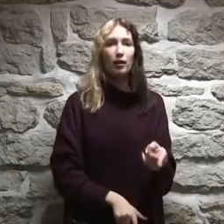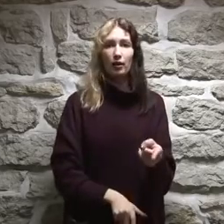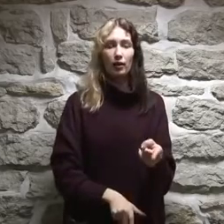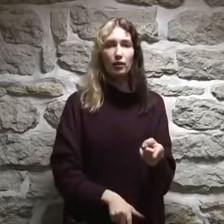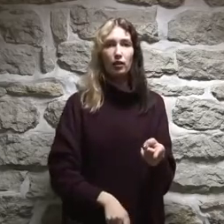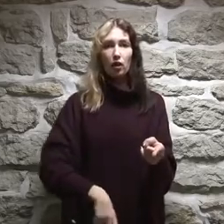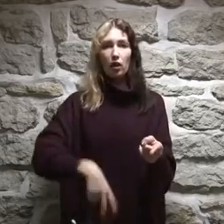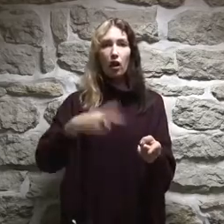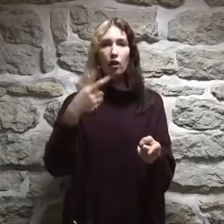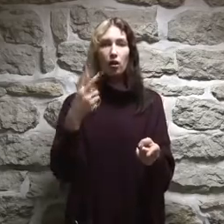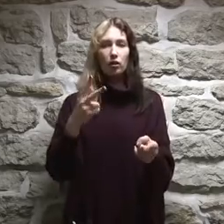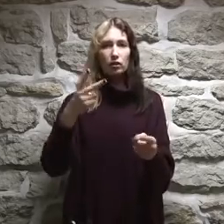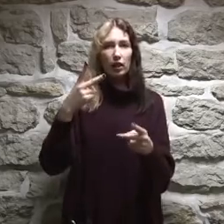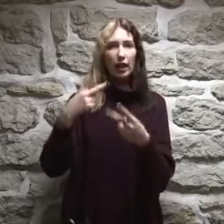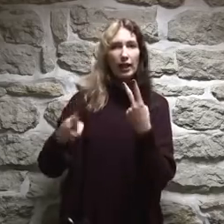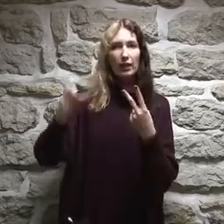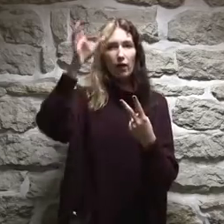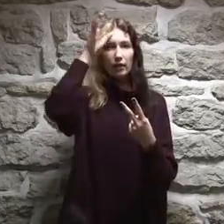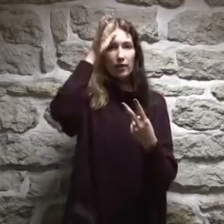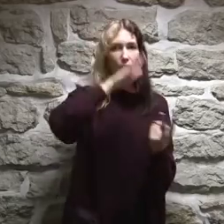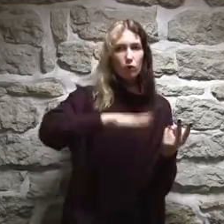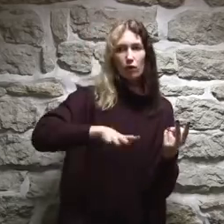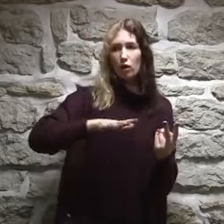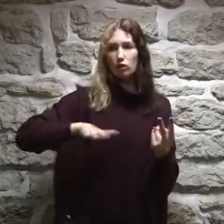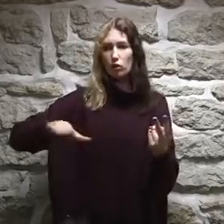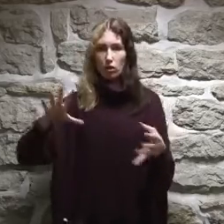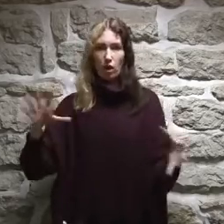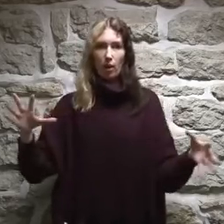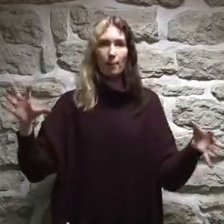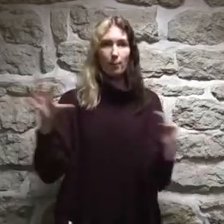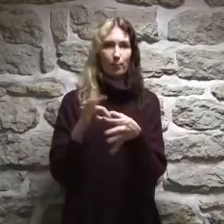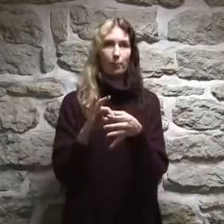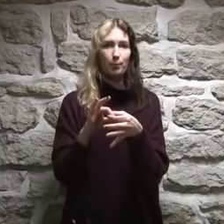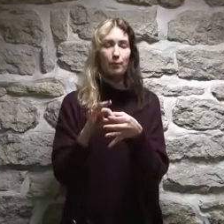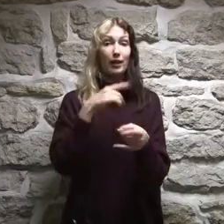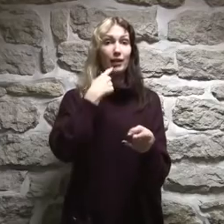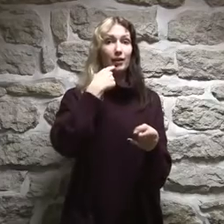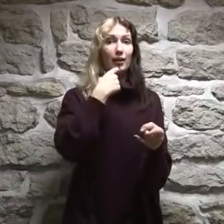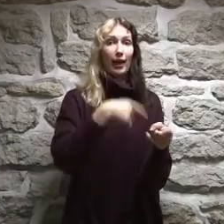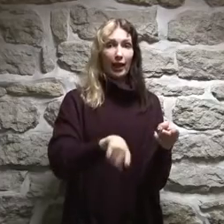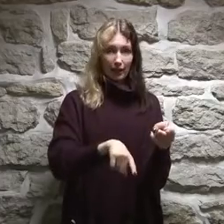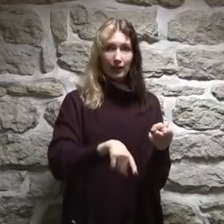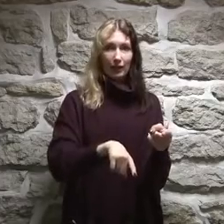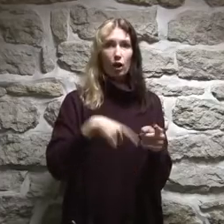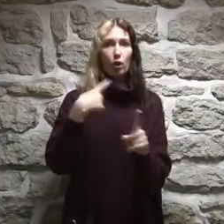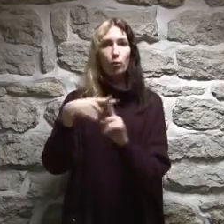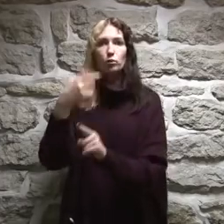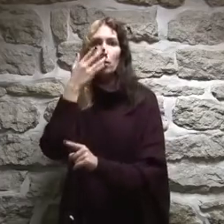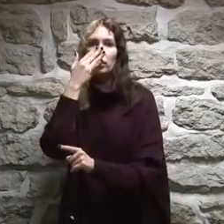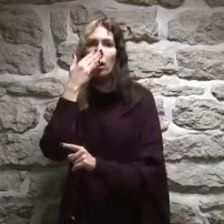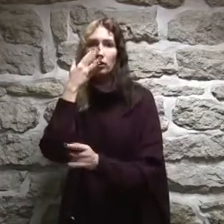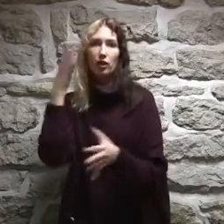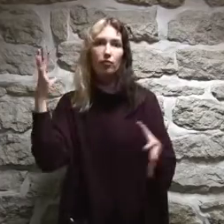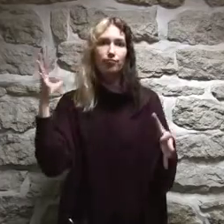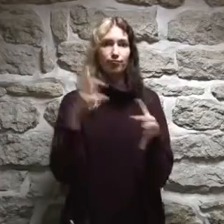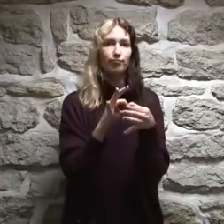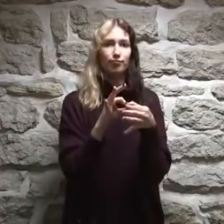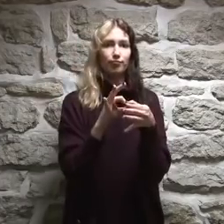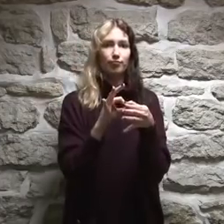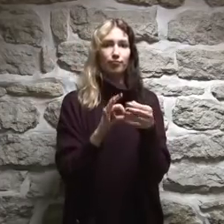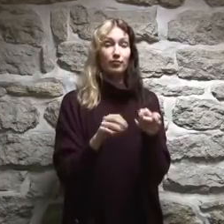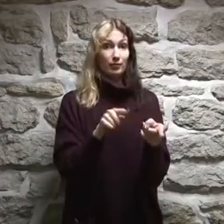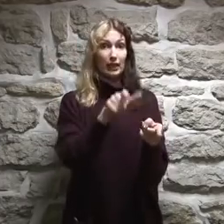kokku kaks väga erinevat teadusvaldkonda, nimelt keele ja matemaatika. Tema